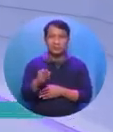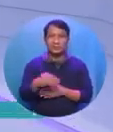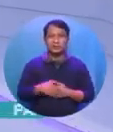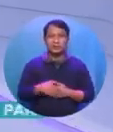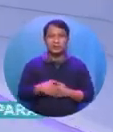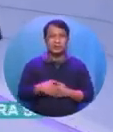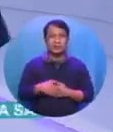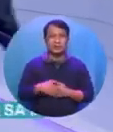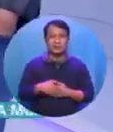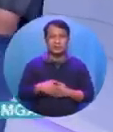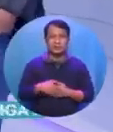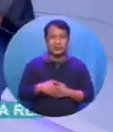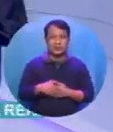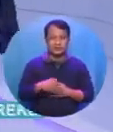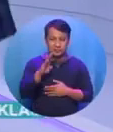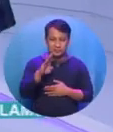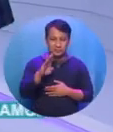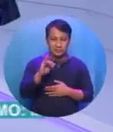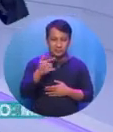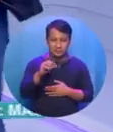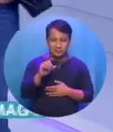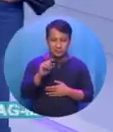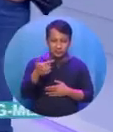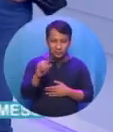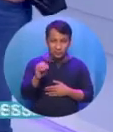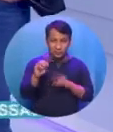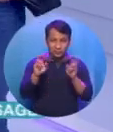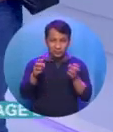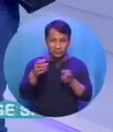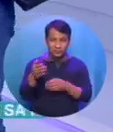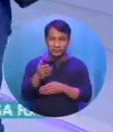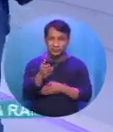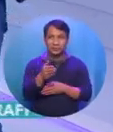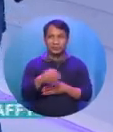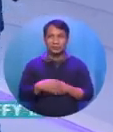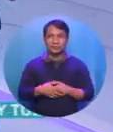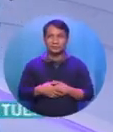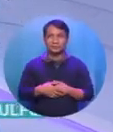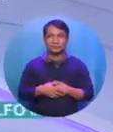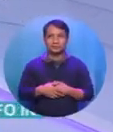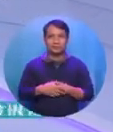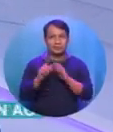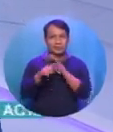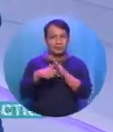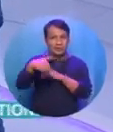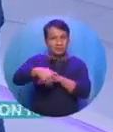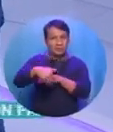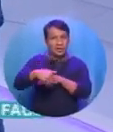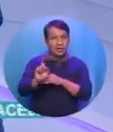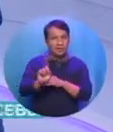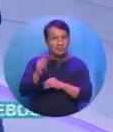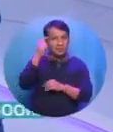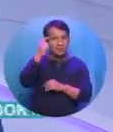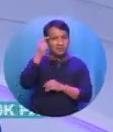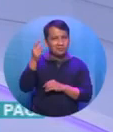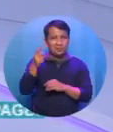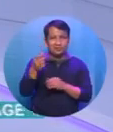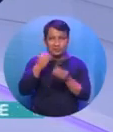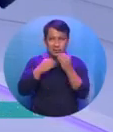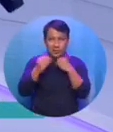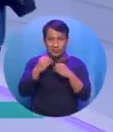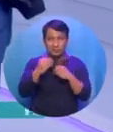po, bisugo po. Bisugo, masarap yan. Oo. Wow, okay. Ha? Oo. Eh, ma'am, yung gabi, meron ka na bang naisip na